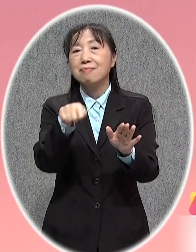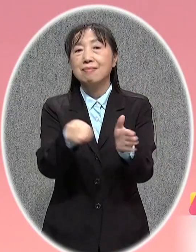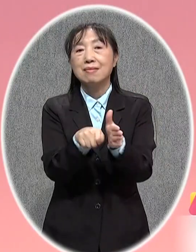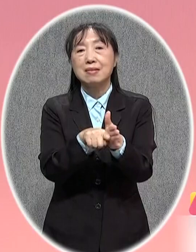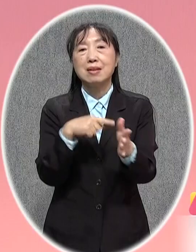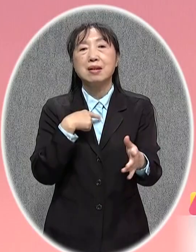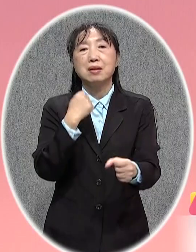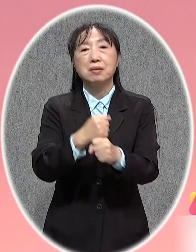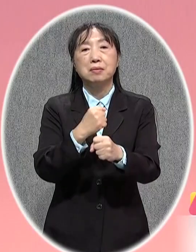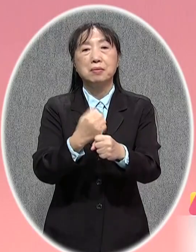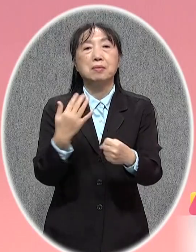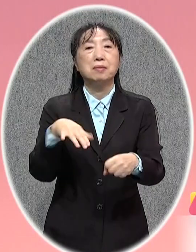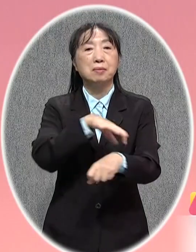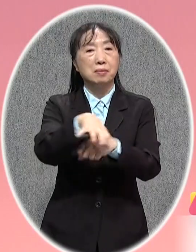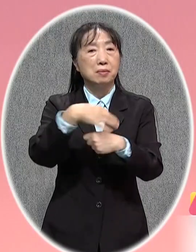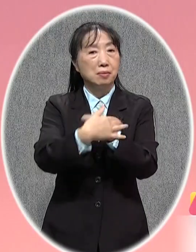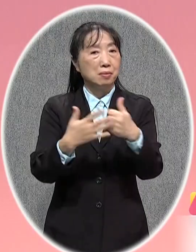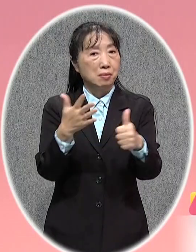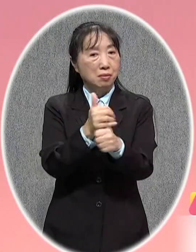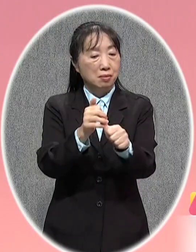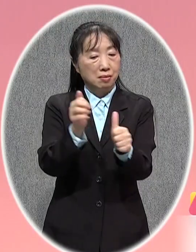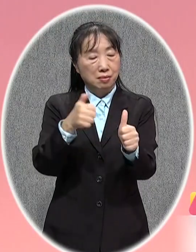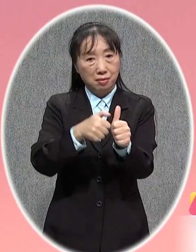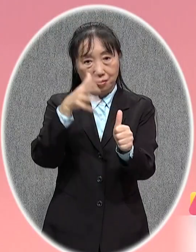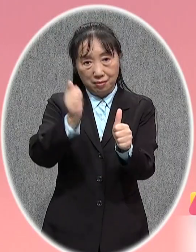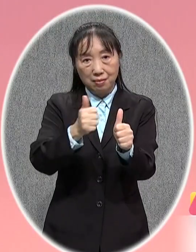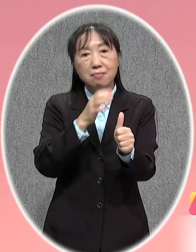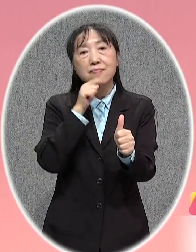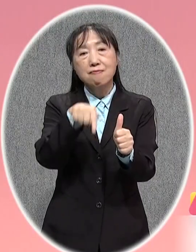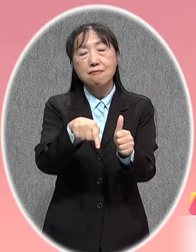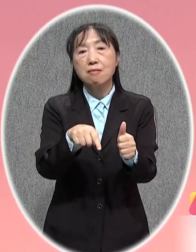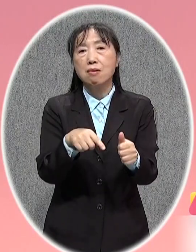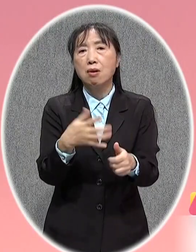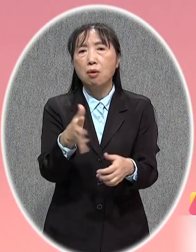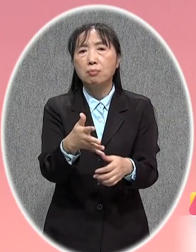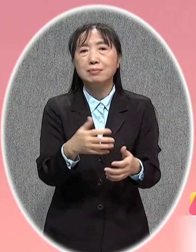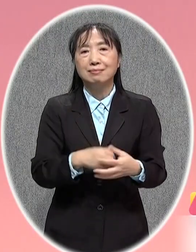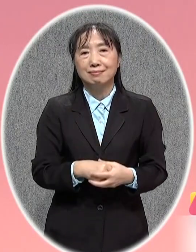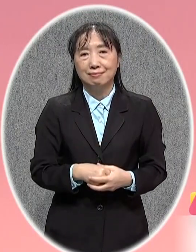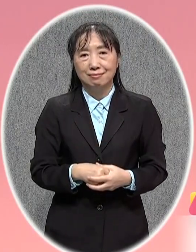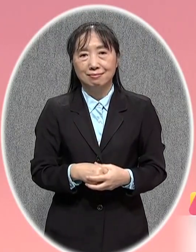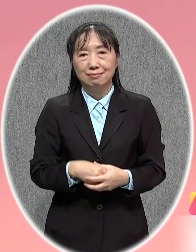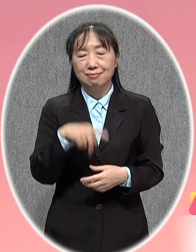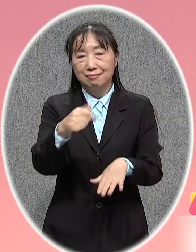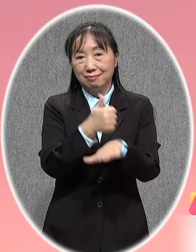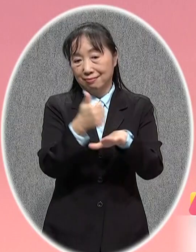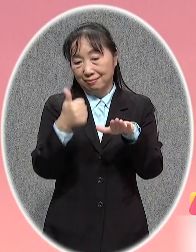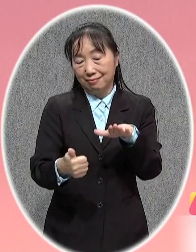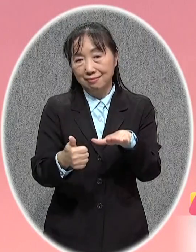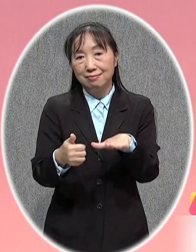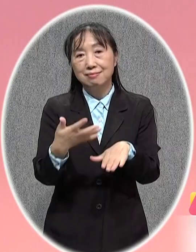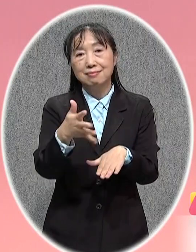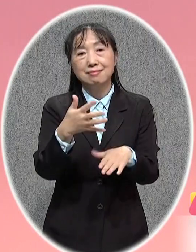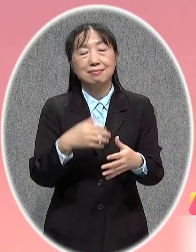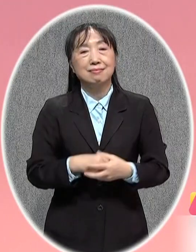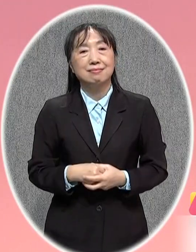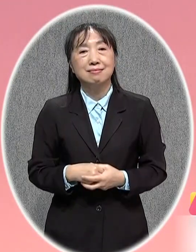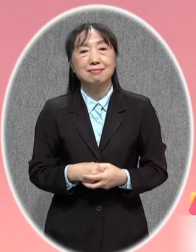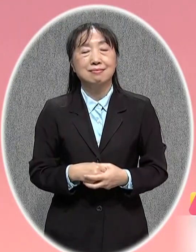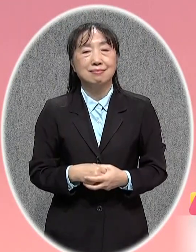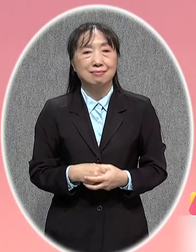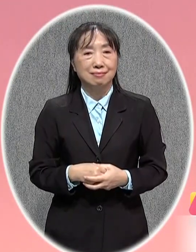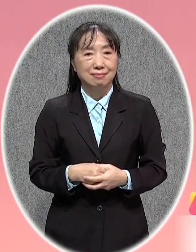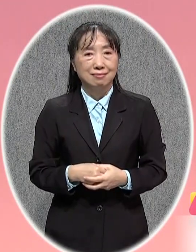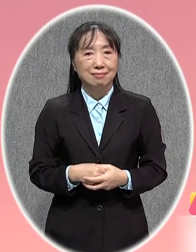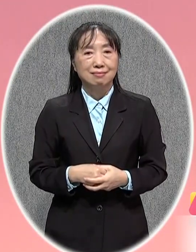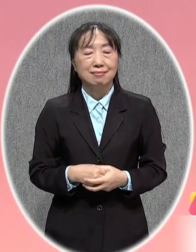环保署副署长的任内，那当时最后呢我为什么那个辞职离开了这个环保署副署长这个职